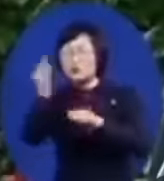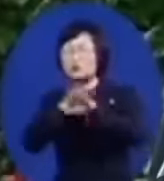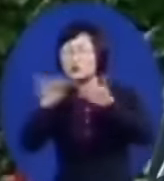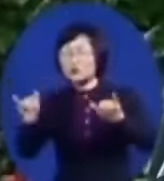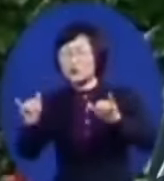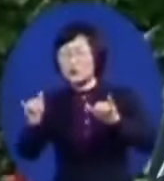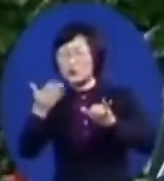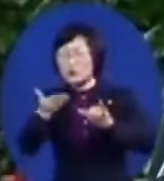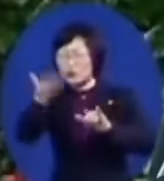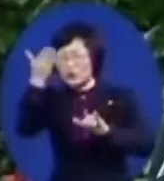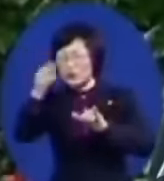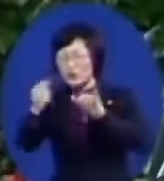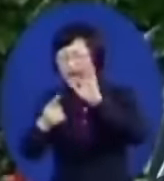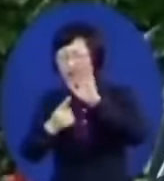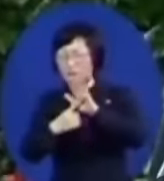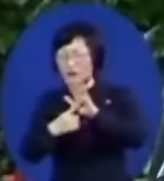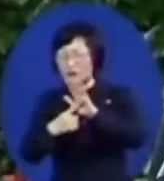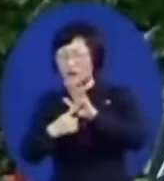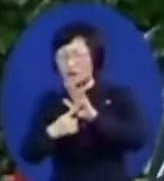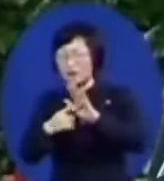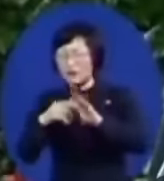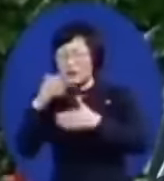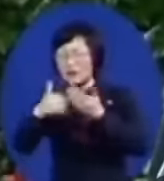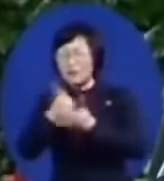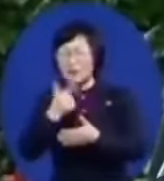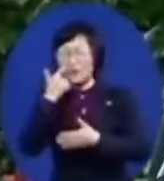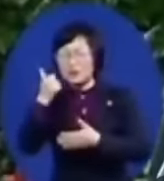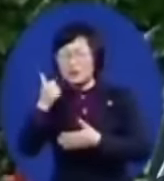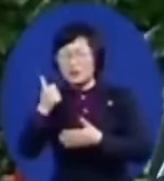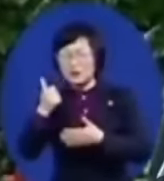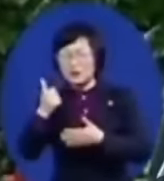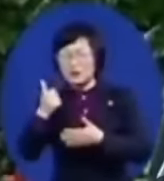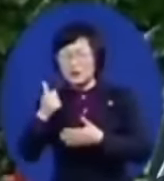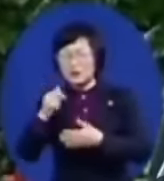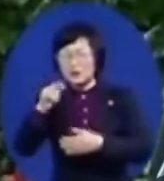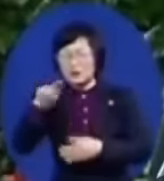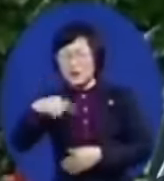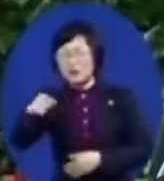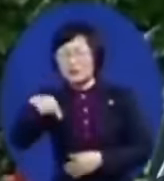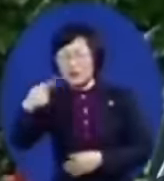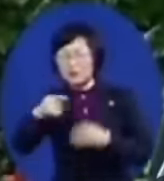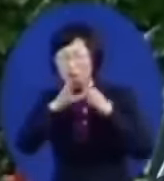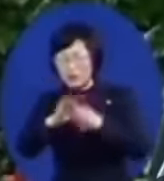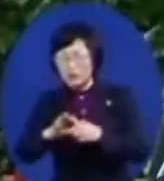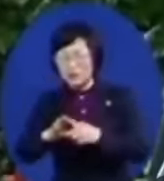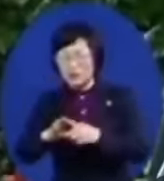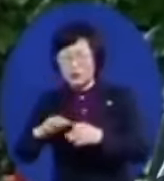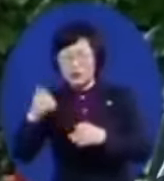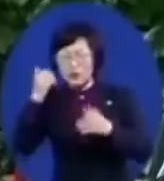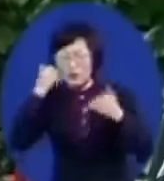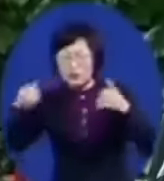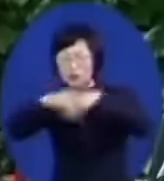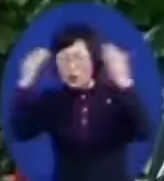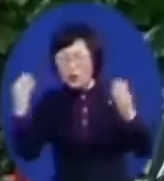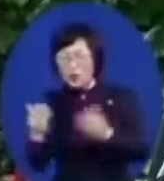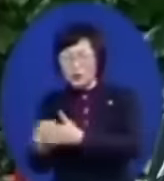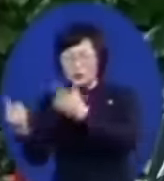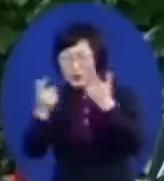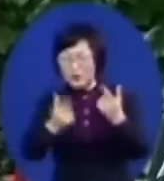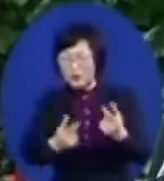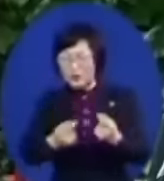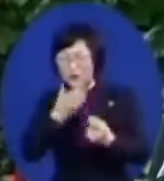나타나서 내 아버지 하나님이시여, 내일은 오늘보다 다음 날은 금년보다 내년은 금년보다 더 향상하고